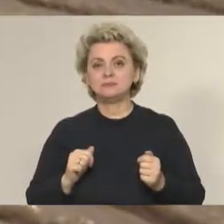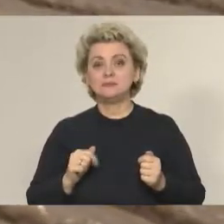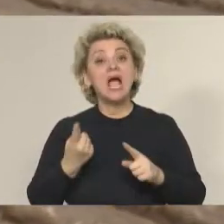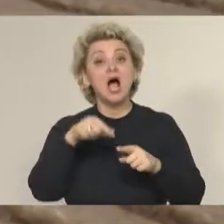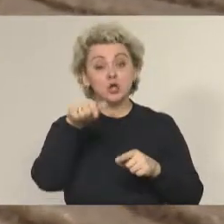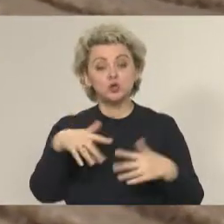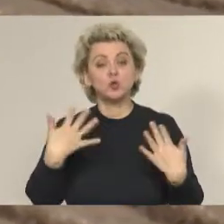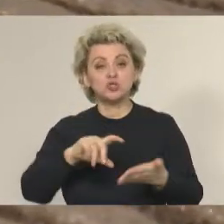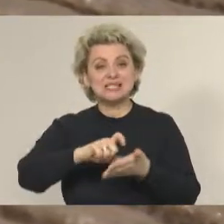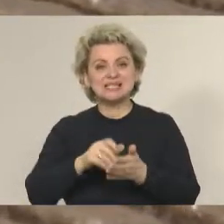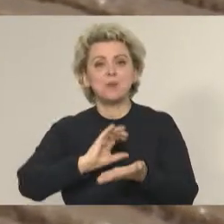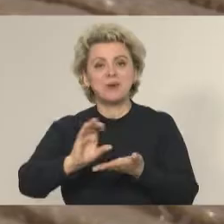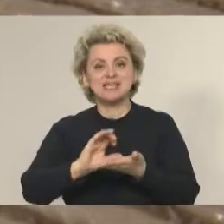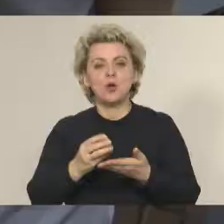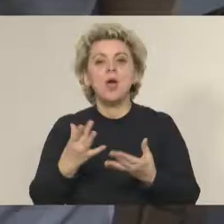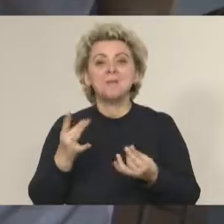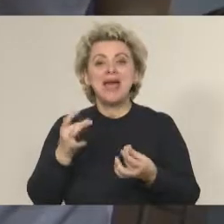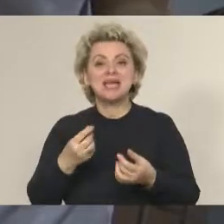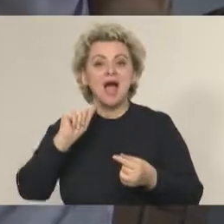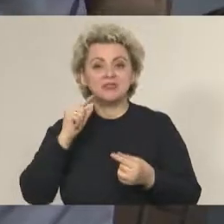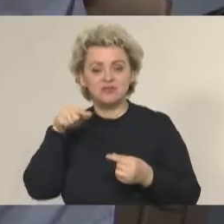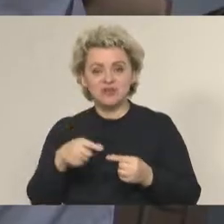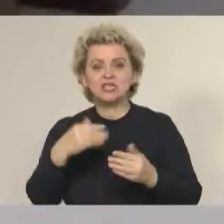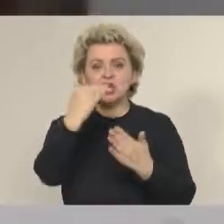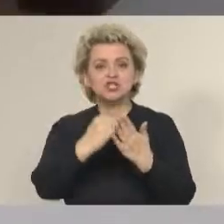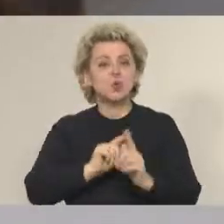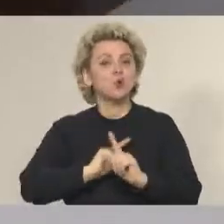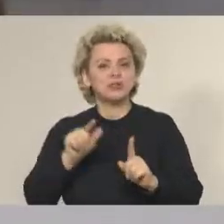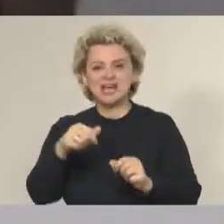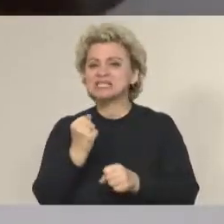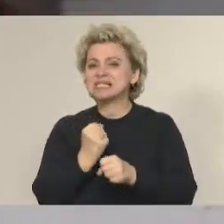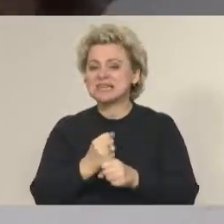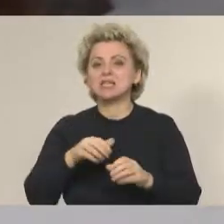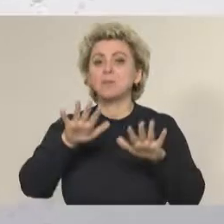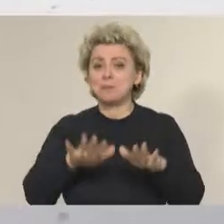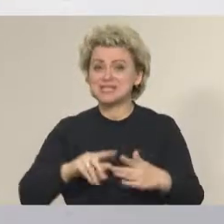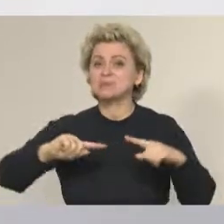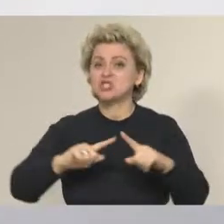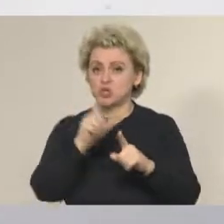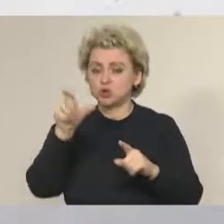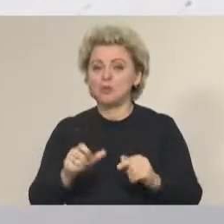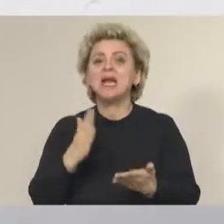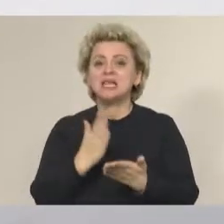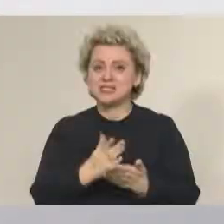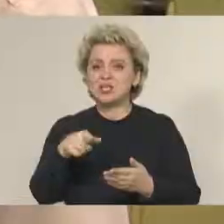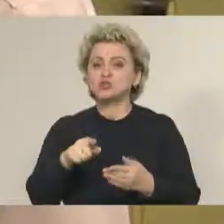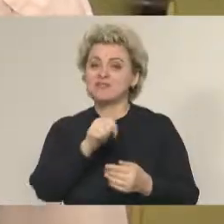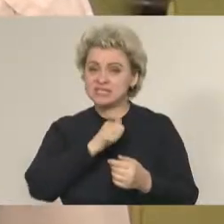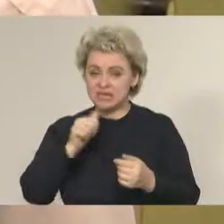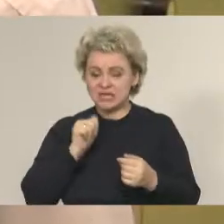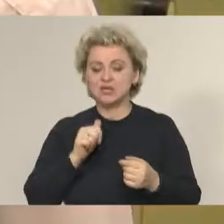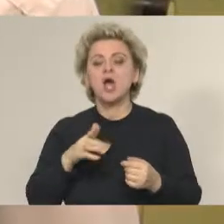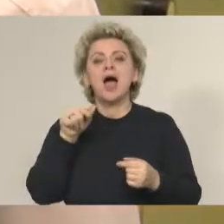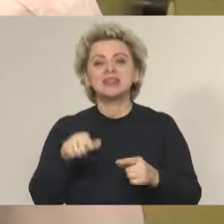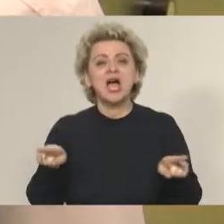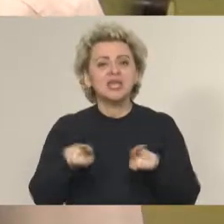А это уже цех по производству мягких конфет. Рецептура уникальна, разработана местными технологами и держится в секрете.